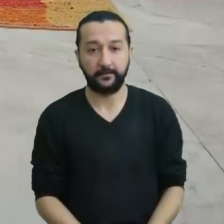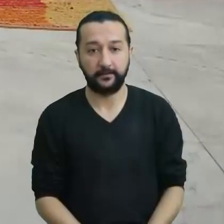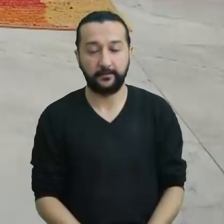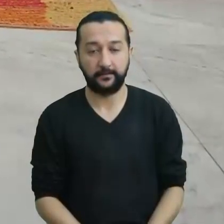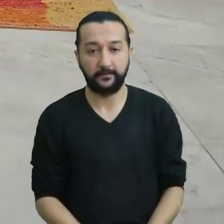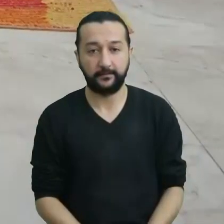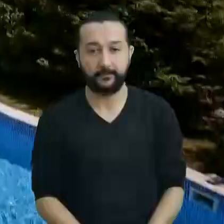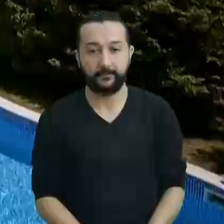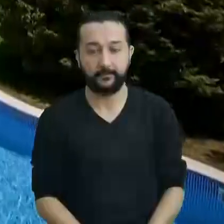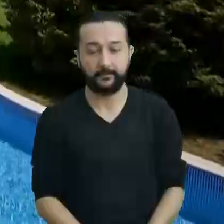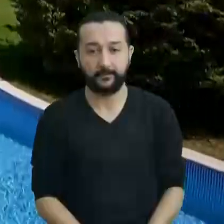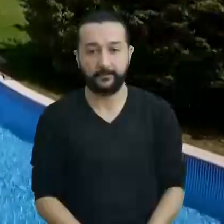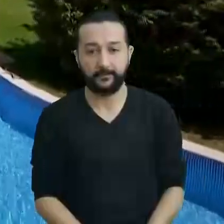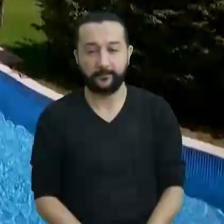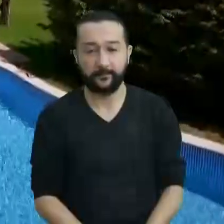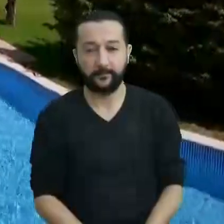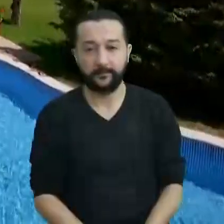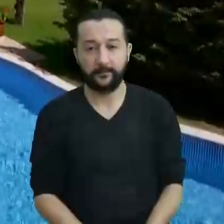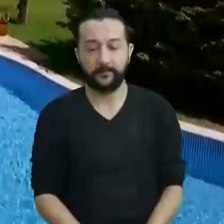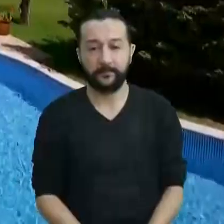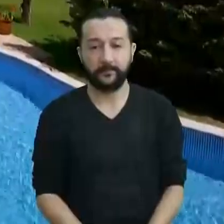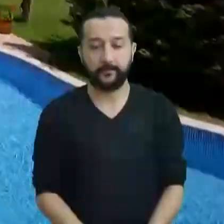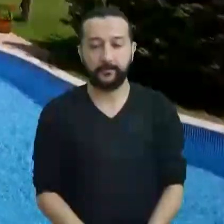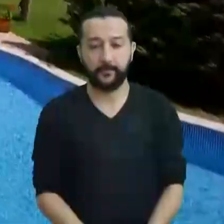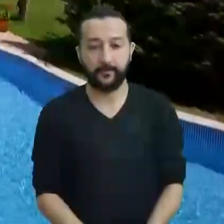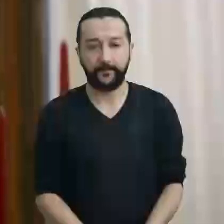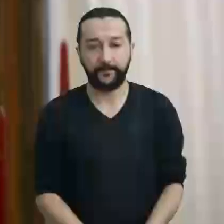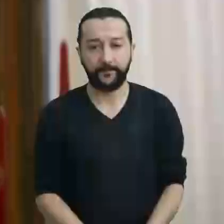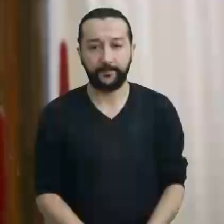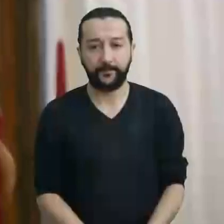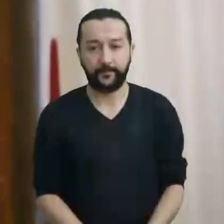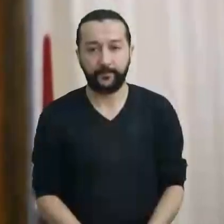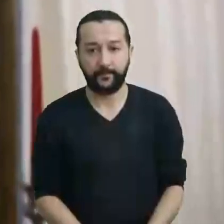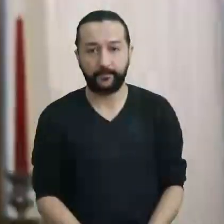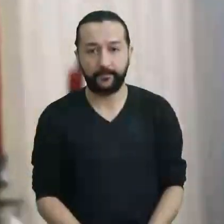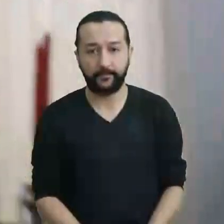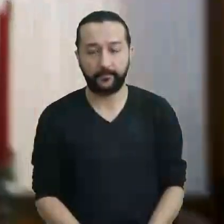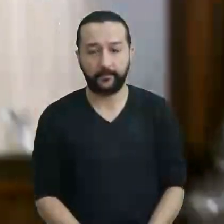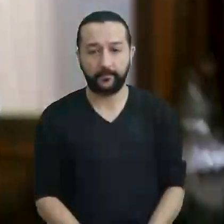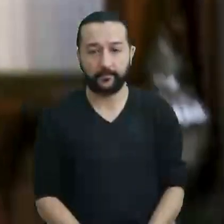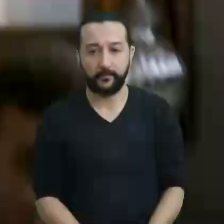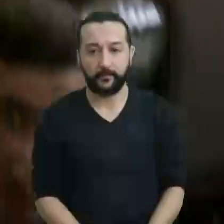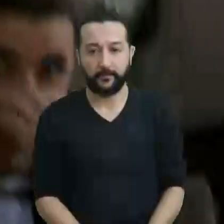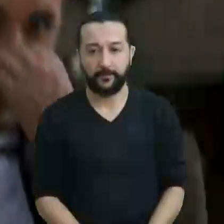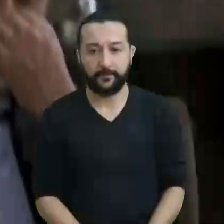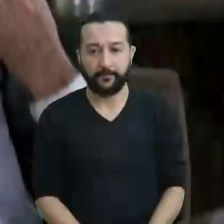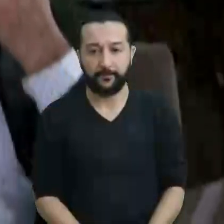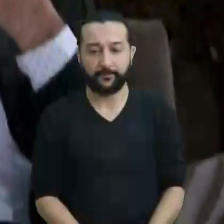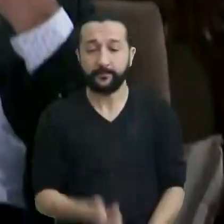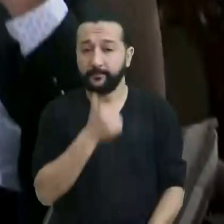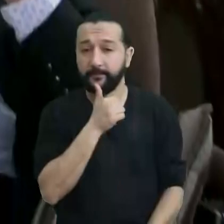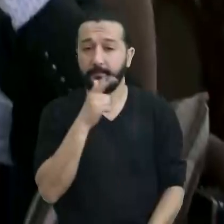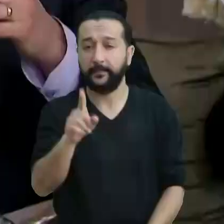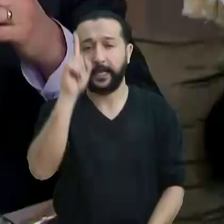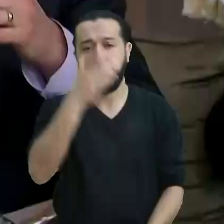tencere yere kapaklandı. Villanın havuz tarafı. Rüyam salonda etrafı parfüm sıkıyor.